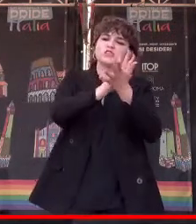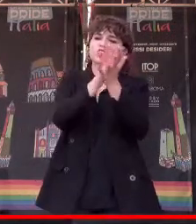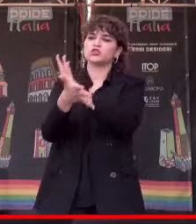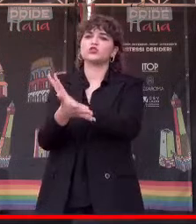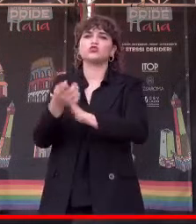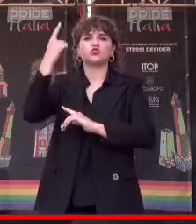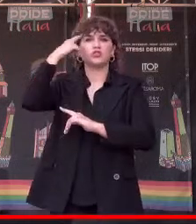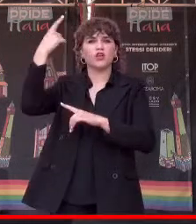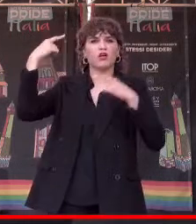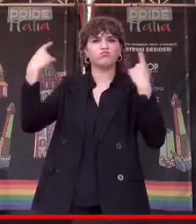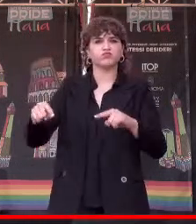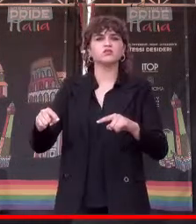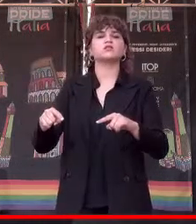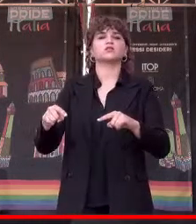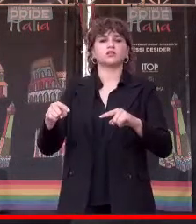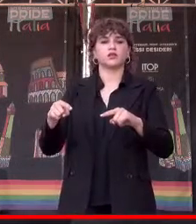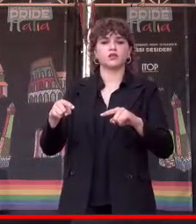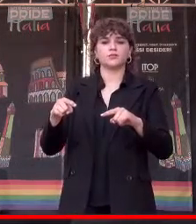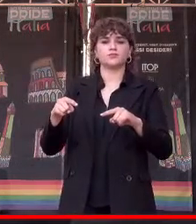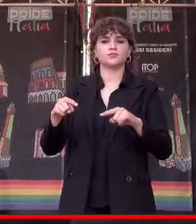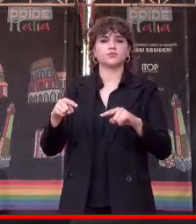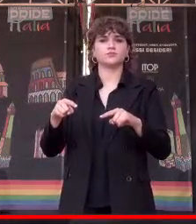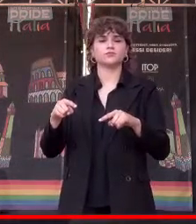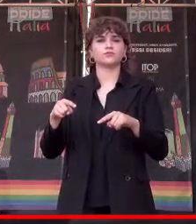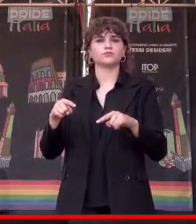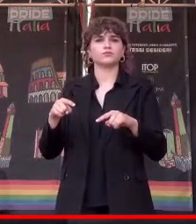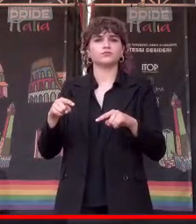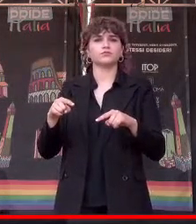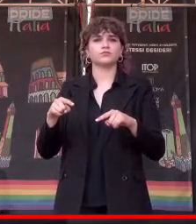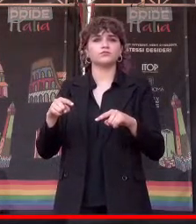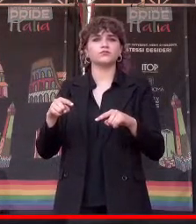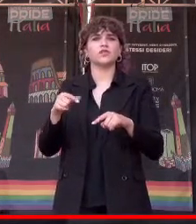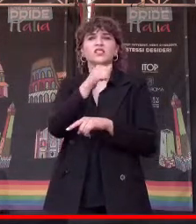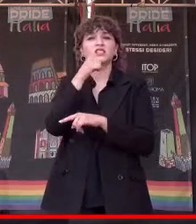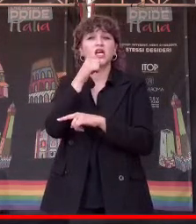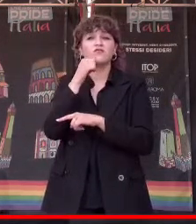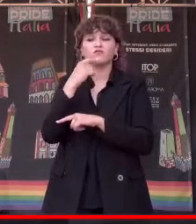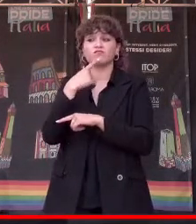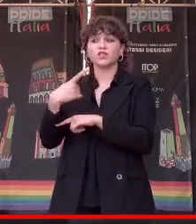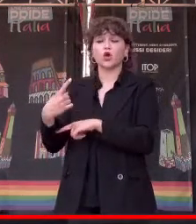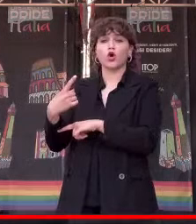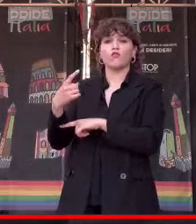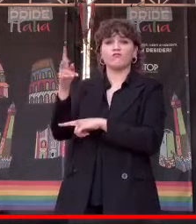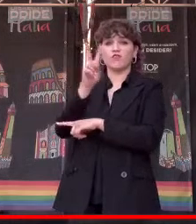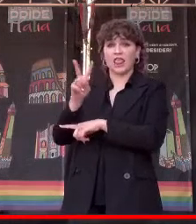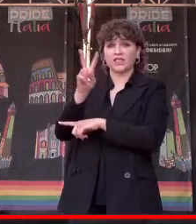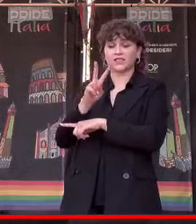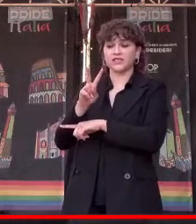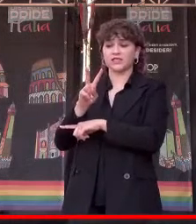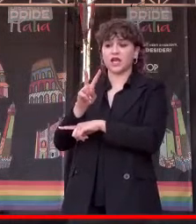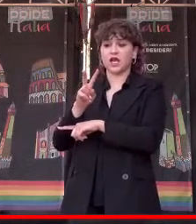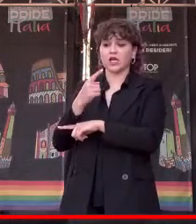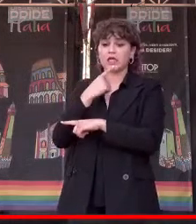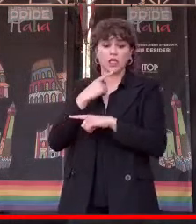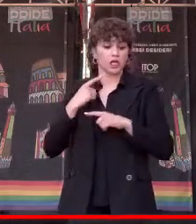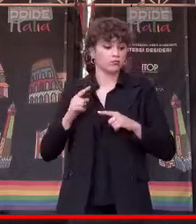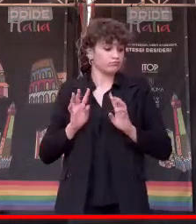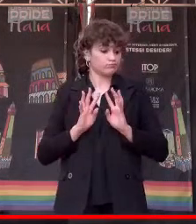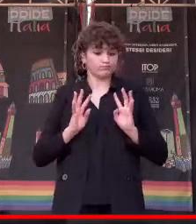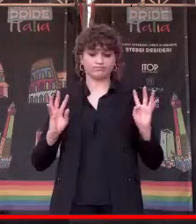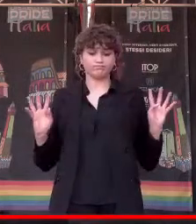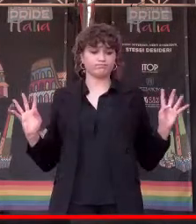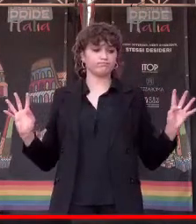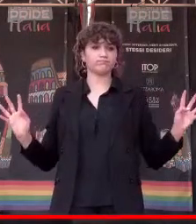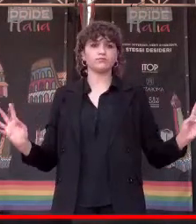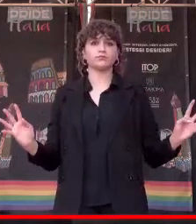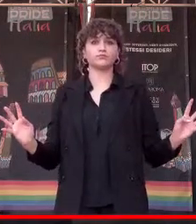tutti felici, invece col cavolo forse c'è bisogno, e lo dico anche a Valentina, a quelli che stanno qui con me sul palco,